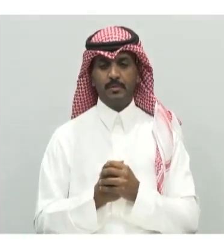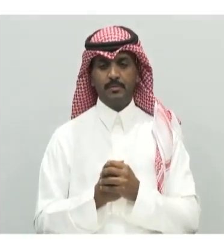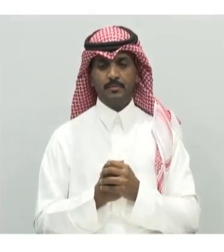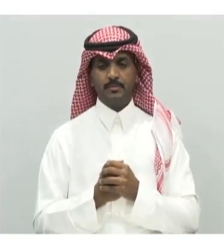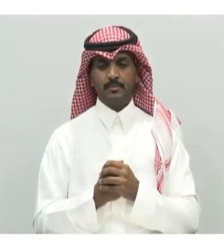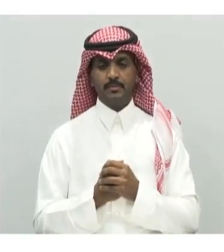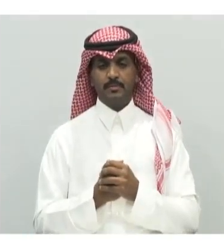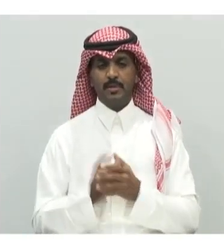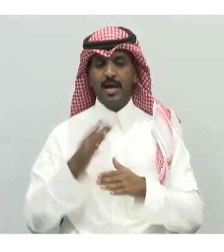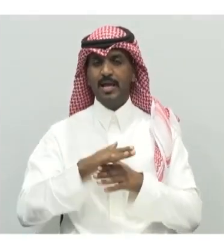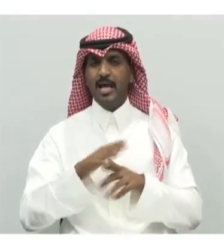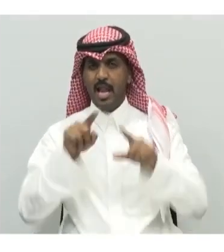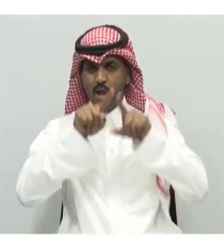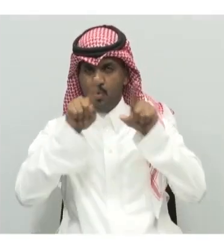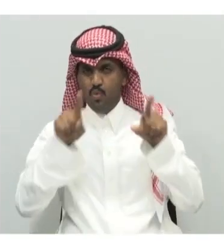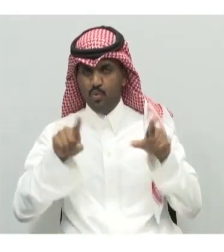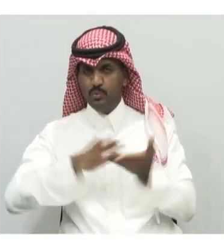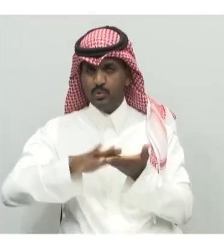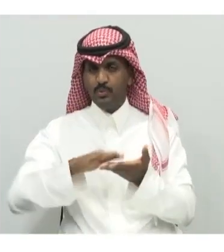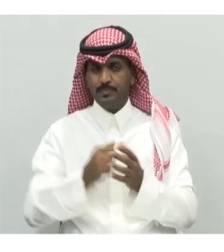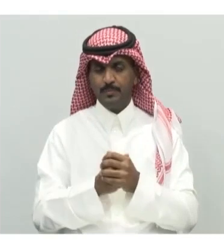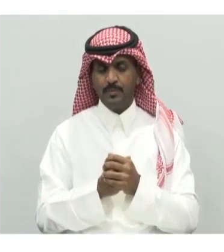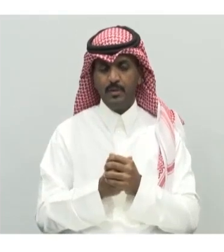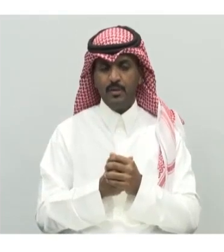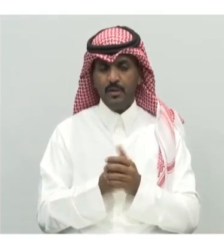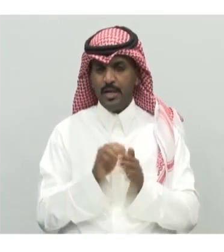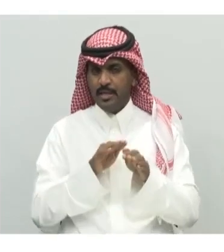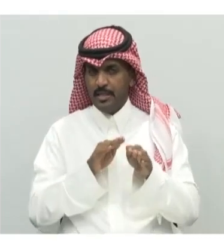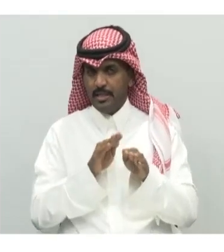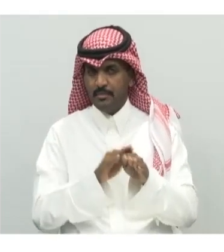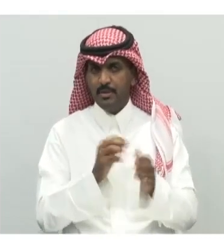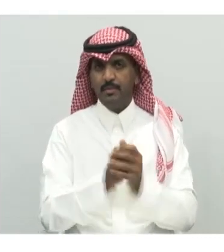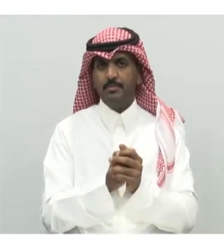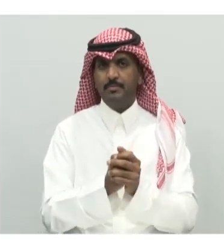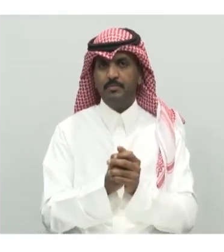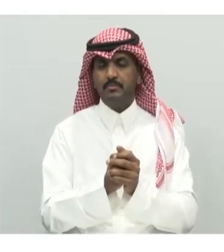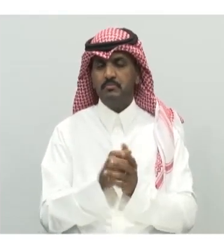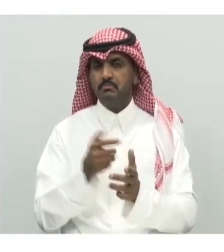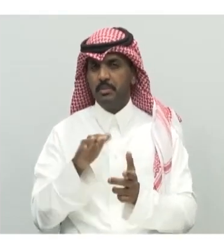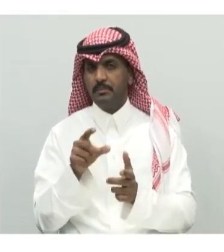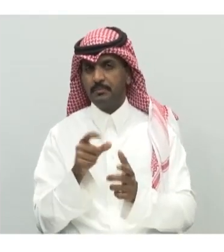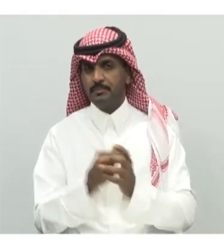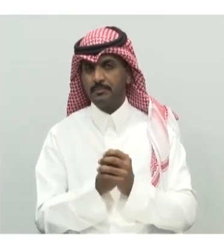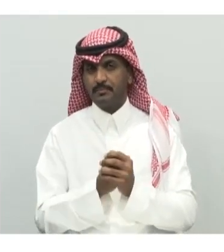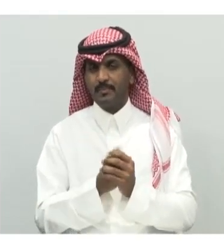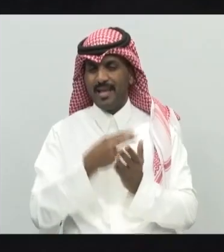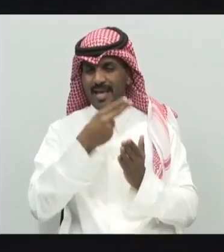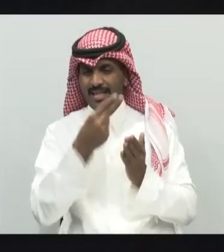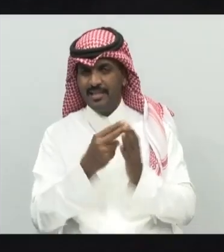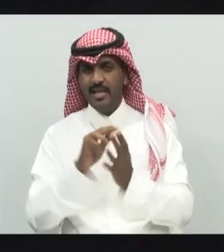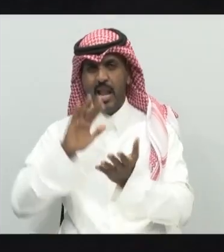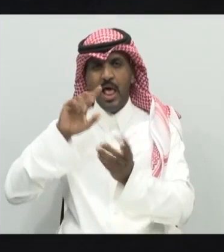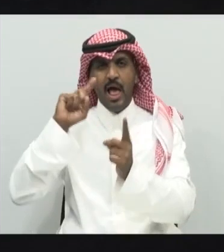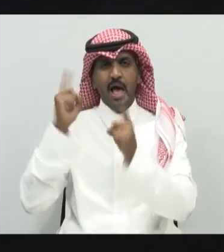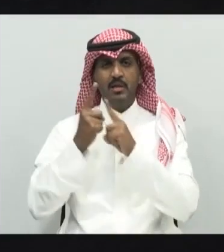على لوح مستوي وكانت قريبه جدا من خريطه العالم